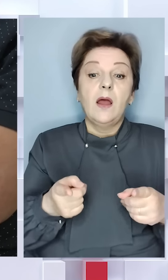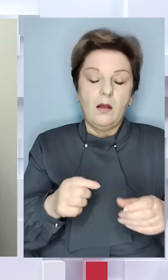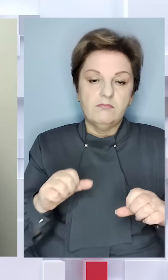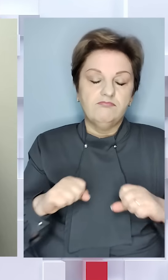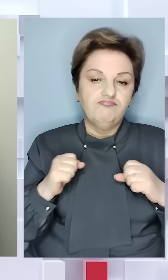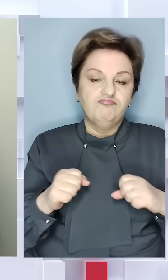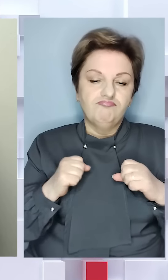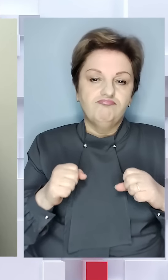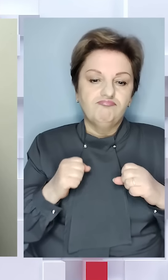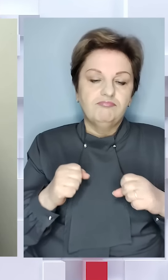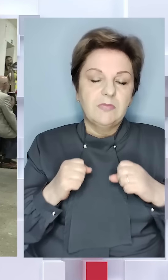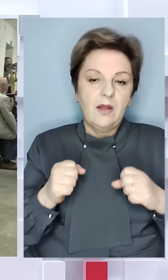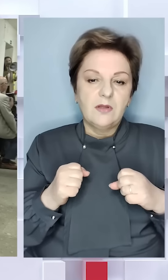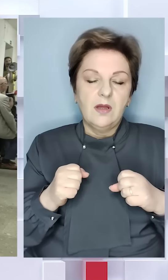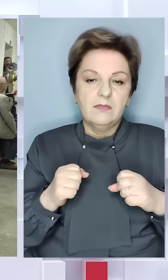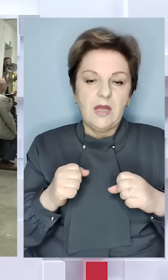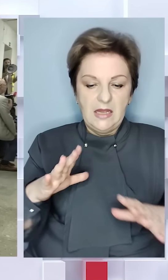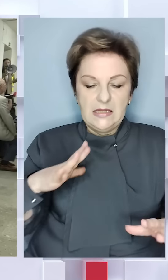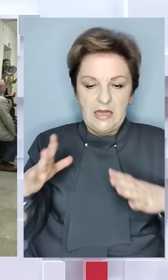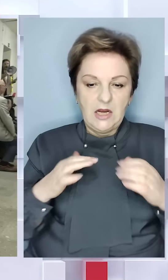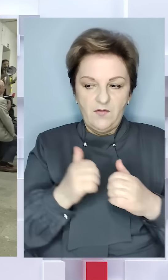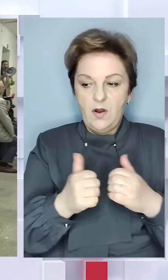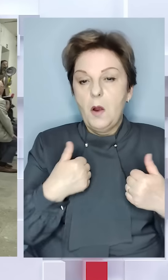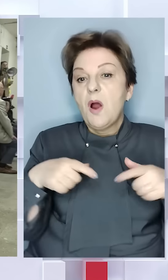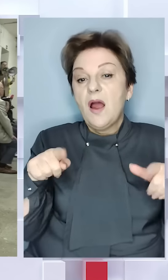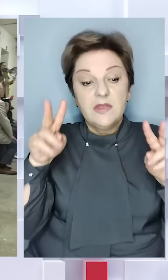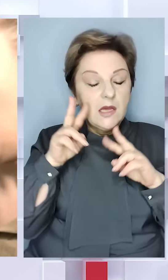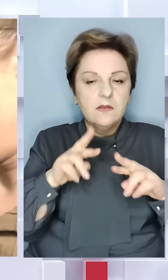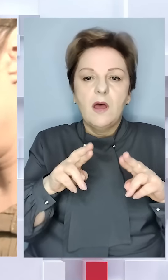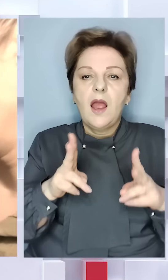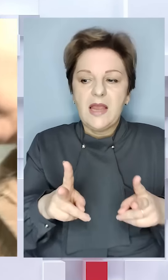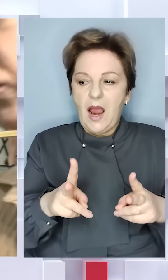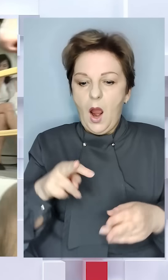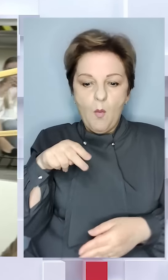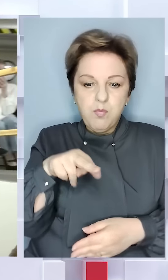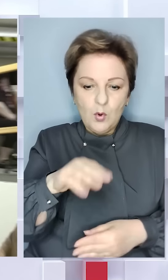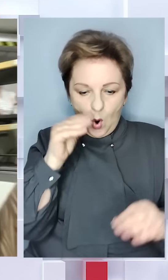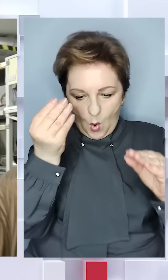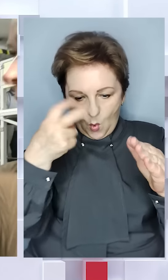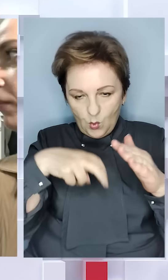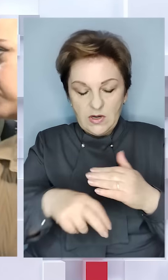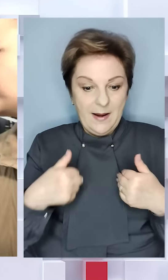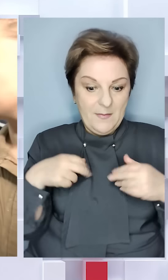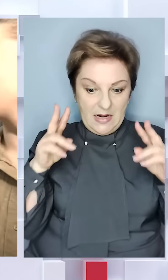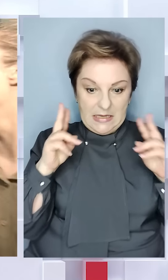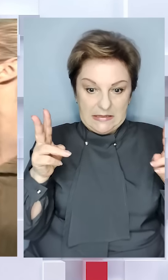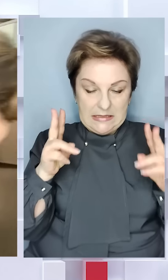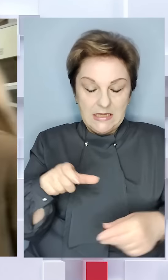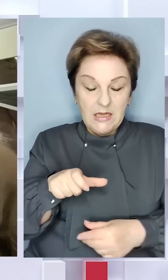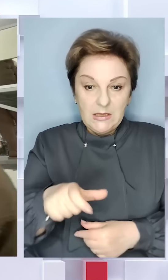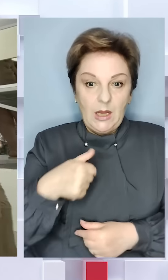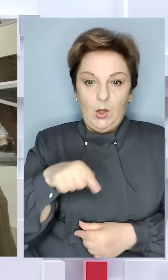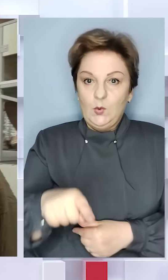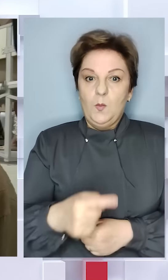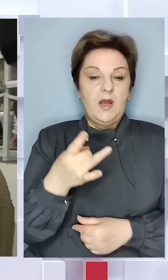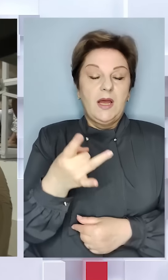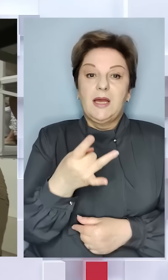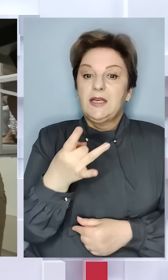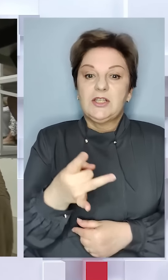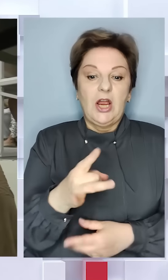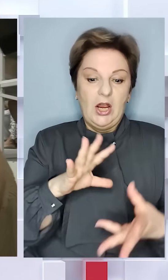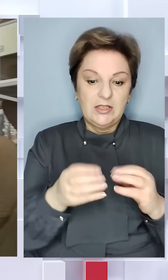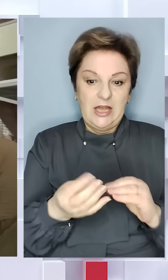відпрацьовувати таке частіше. Ми навіть не знаємо, як пройти до укриття. Ми не знаємо дороги. Я тут вперше,